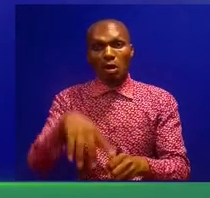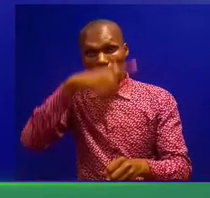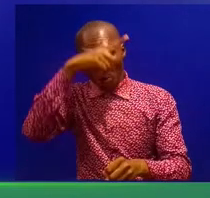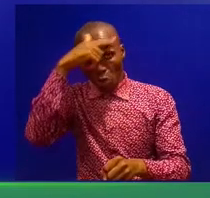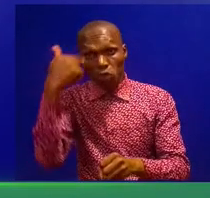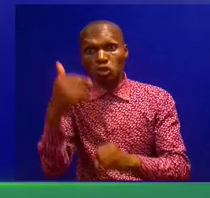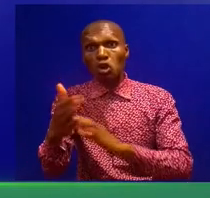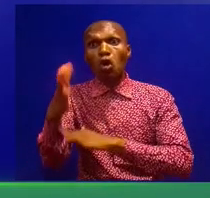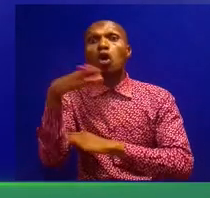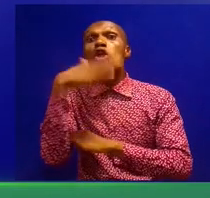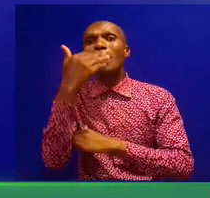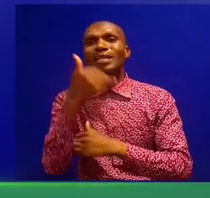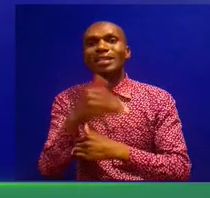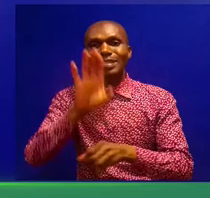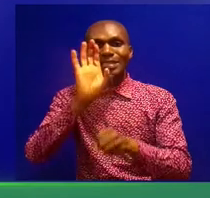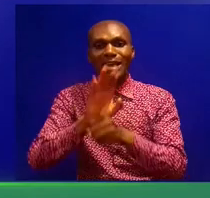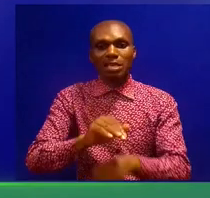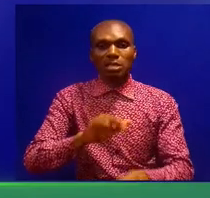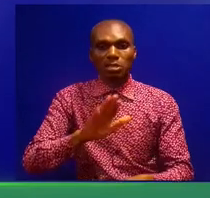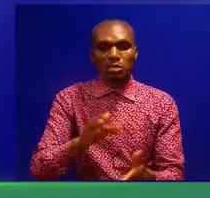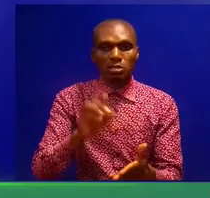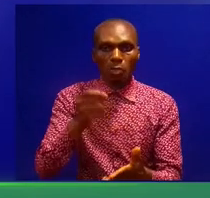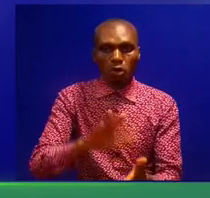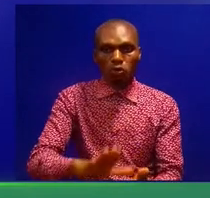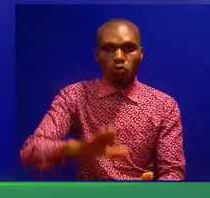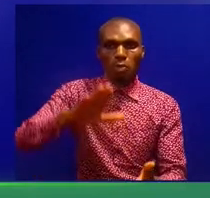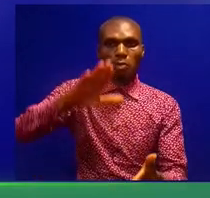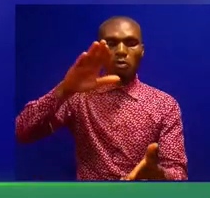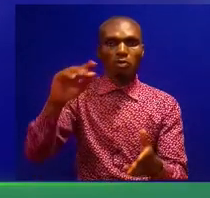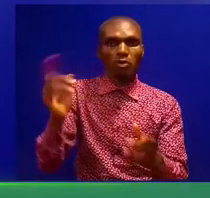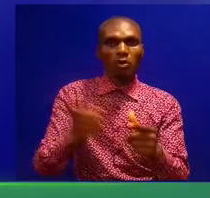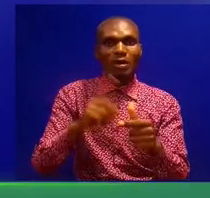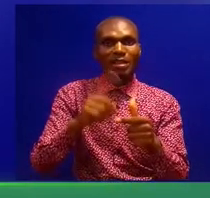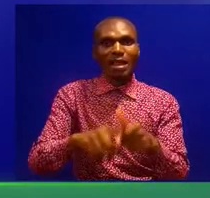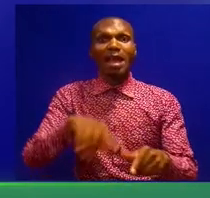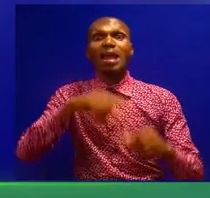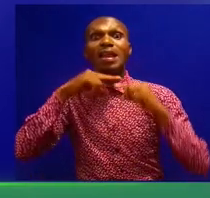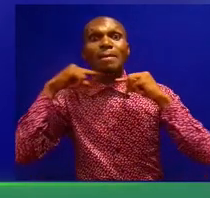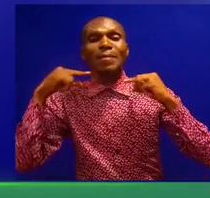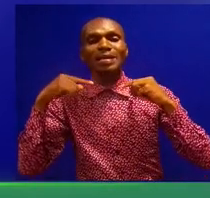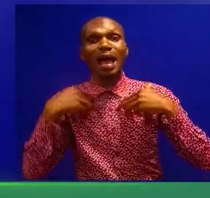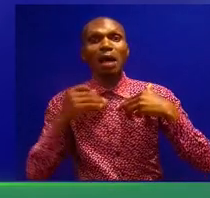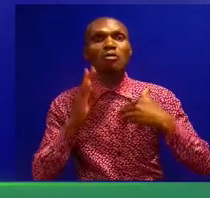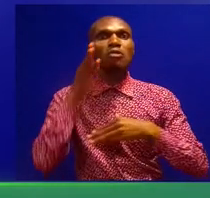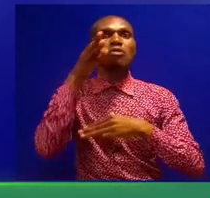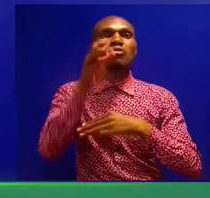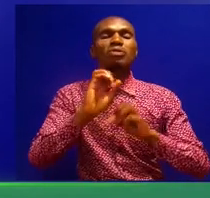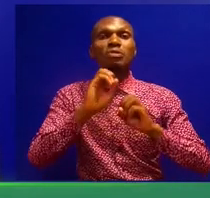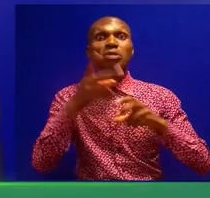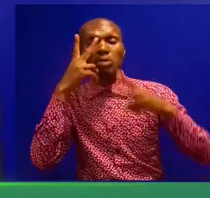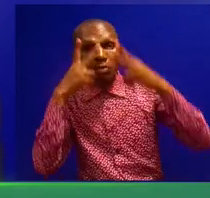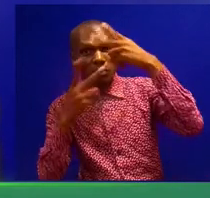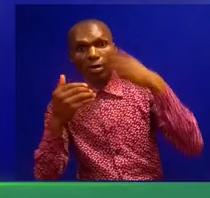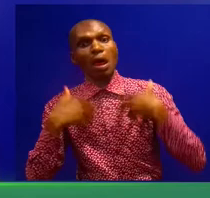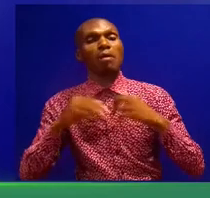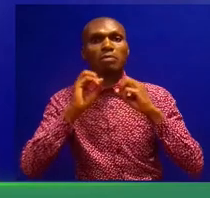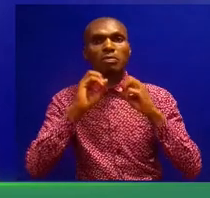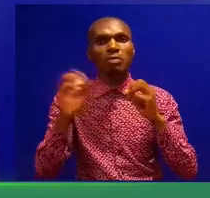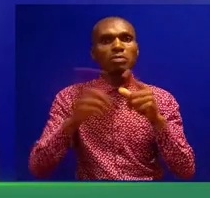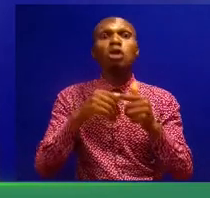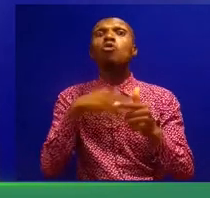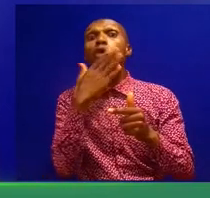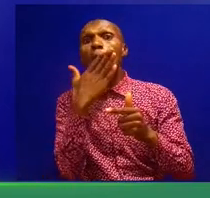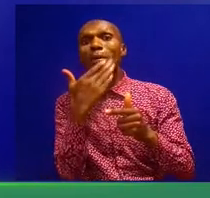bonge abande ba teba aba staba babu ati future baroche ki baroche iko tu ata